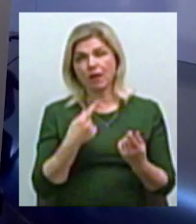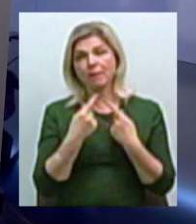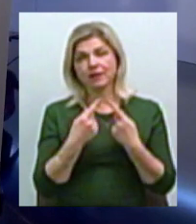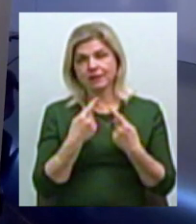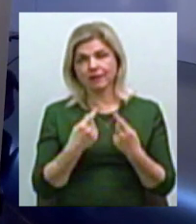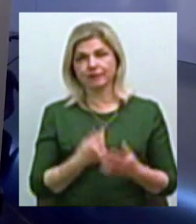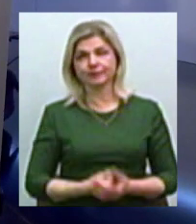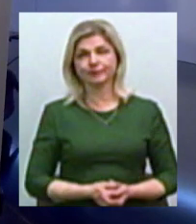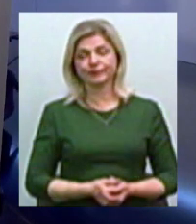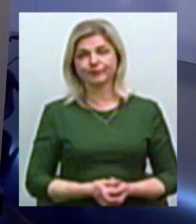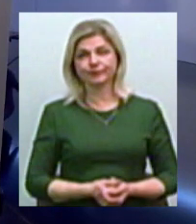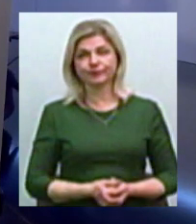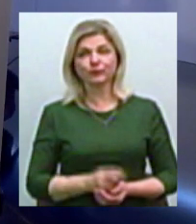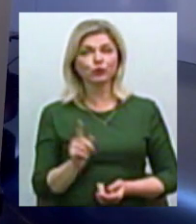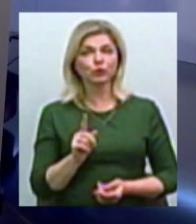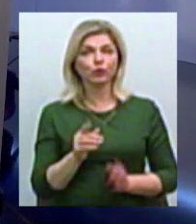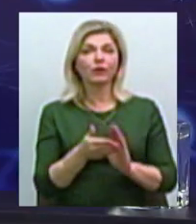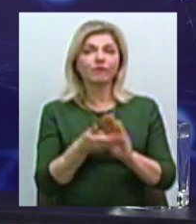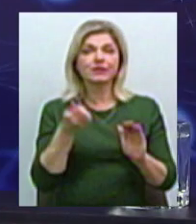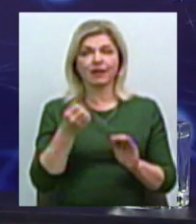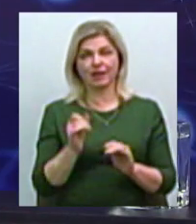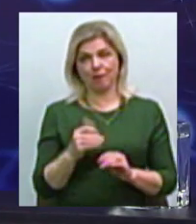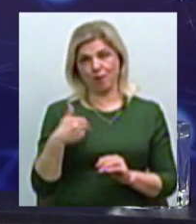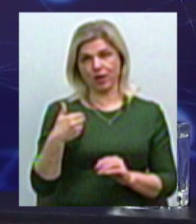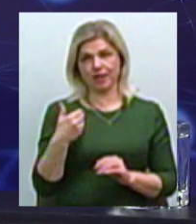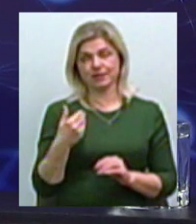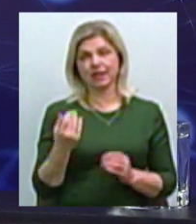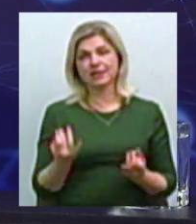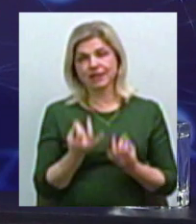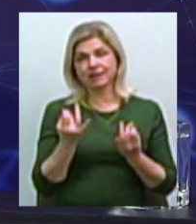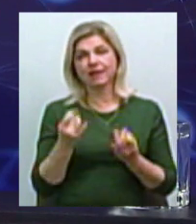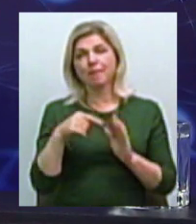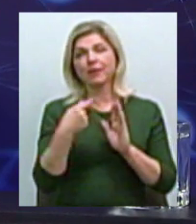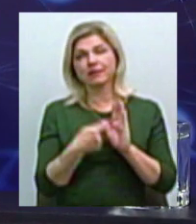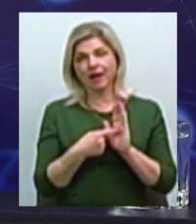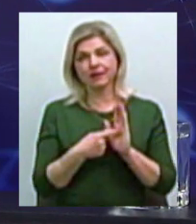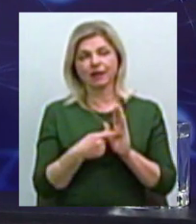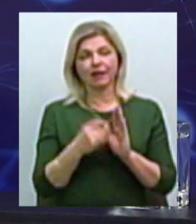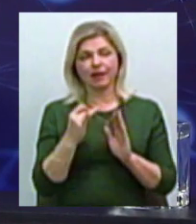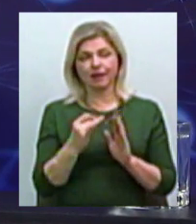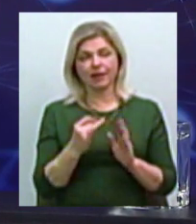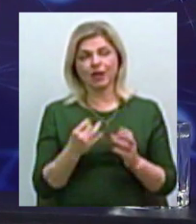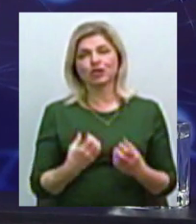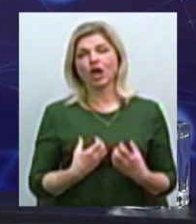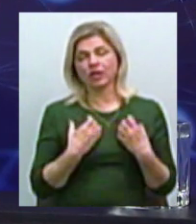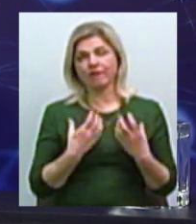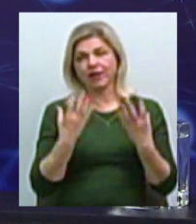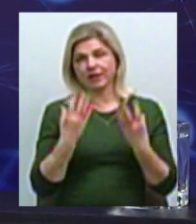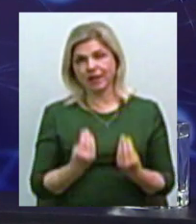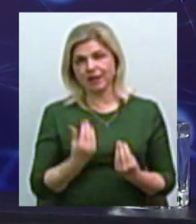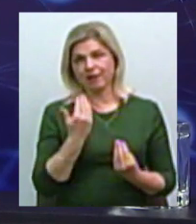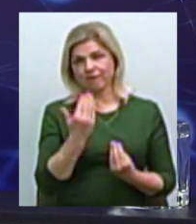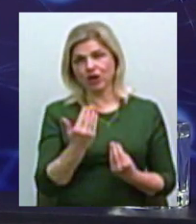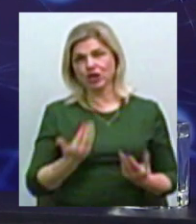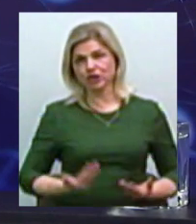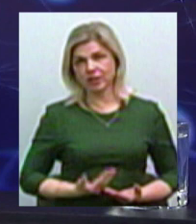І, ну, щось з цього корисне ми мали. Якісь каверзні такі питання, якийсь найжахливіший день, можливо, там з вашого життя на роботі,